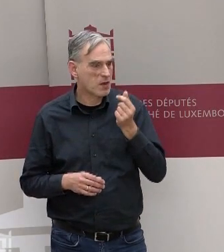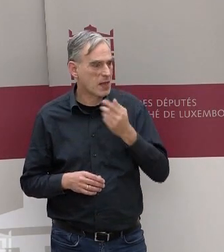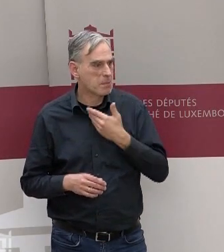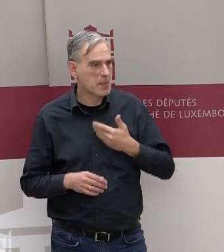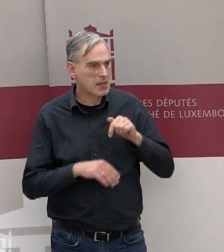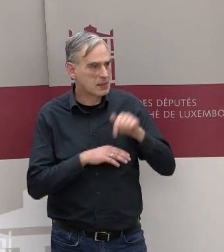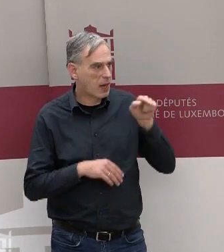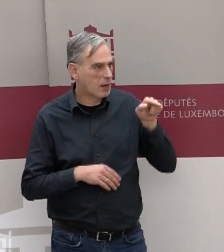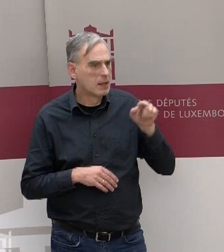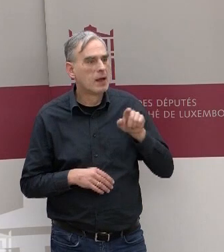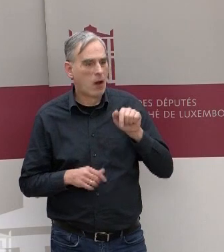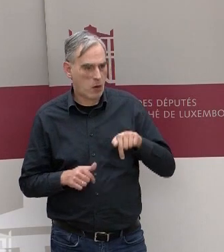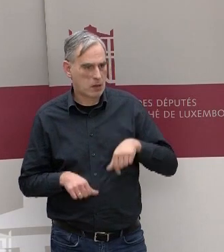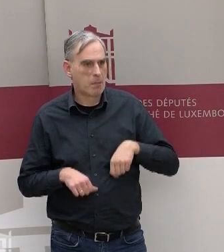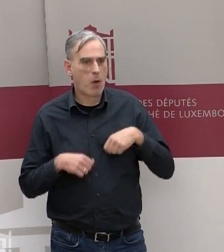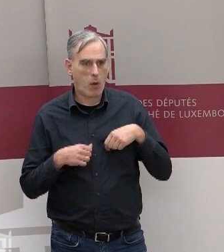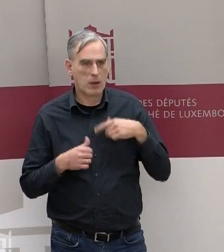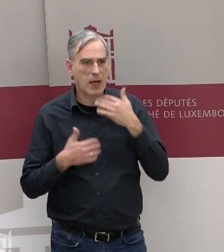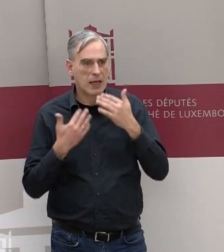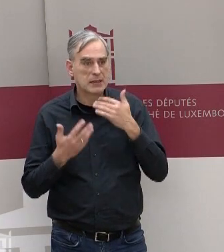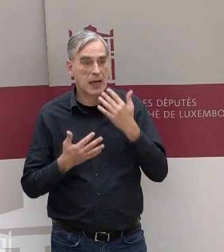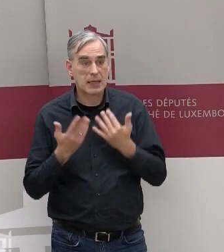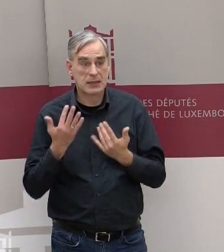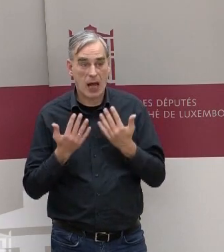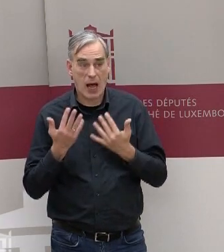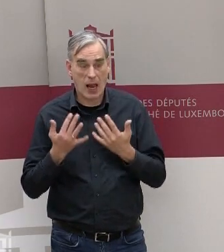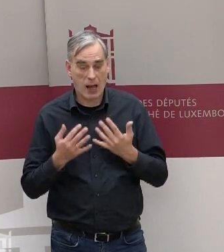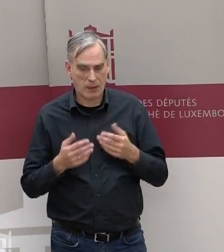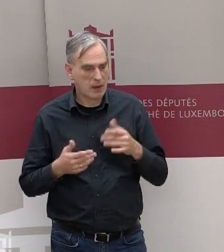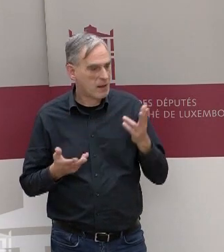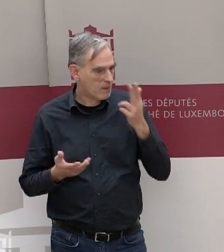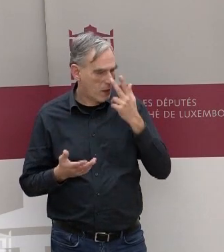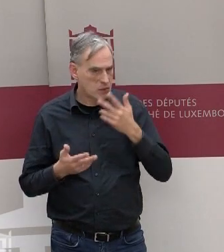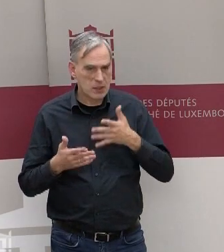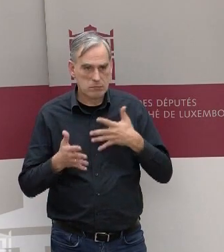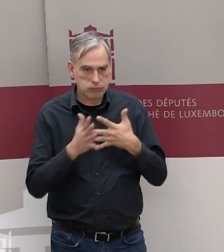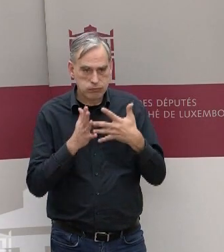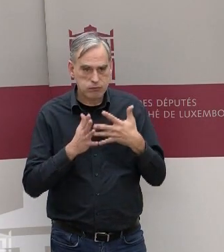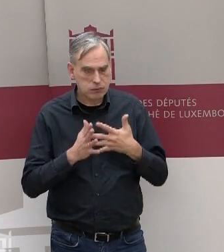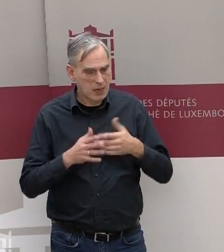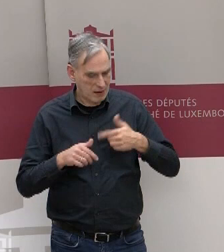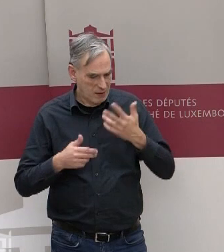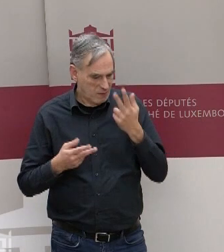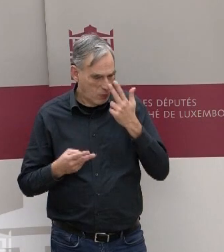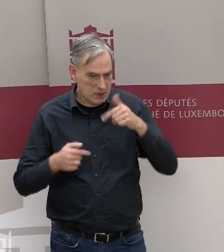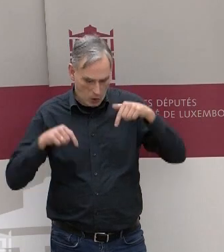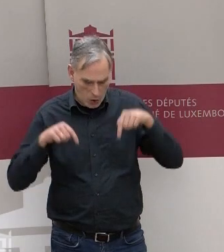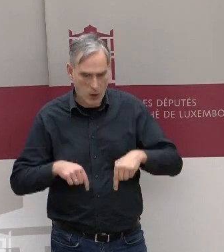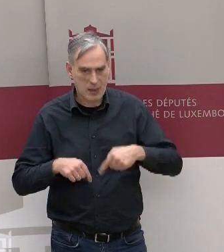Politmonitor ergangen, für eine momentane Situation an den Kader zu setzen. Lebt mir also als Sicht, das selbe zu